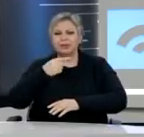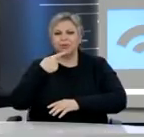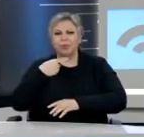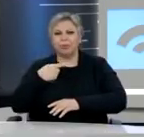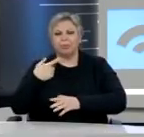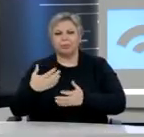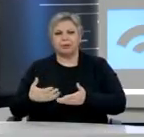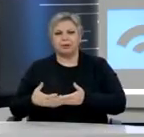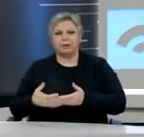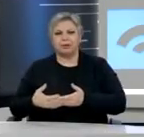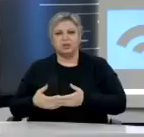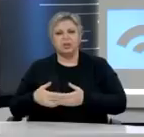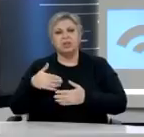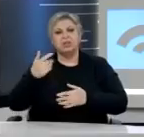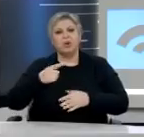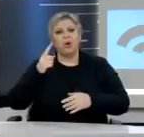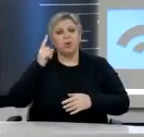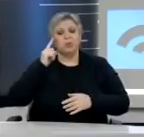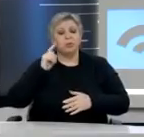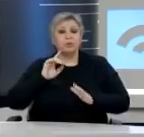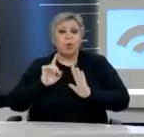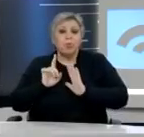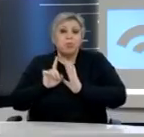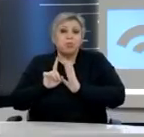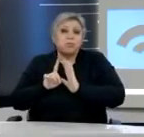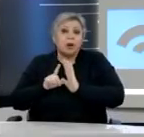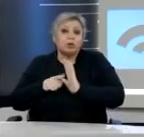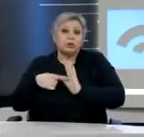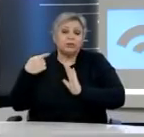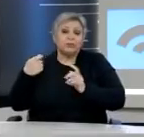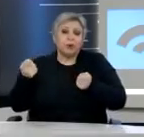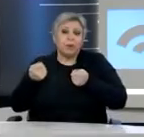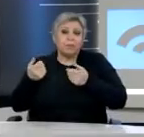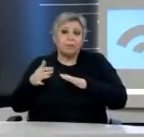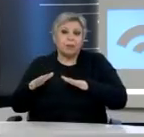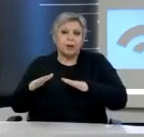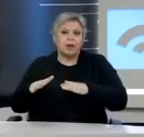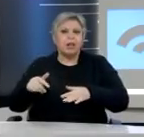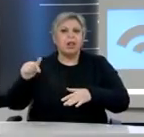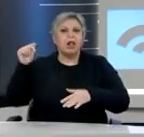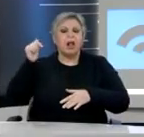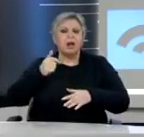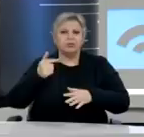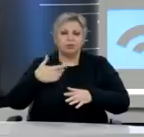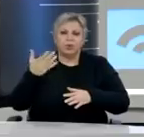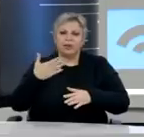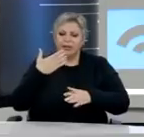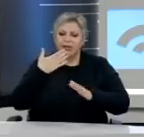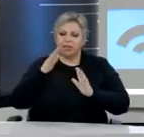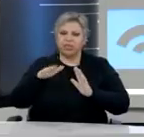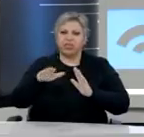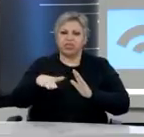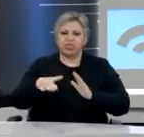Και να ρίξει, κατά την άποψή μου, σε πρωτόγνωρα βάθη το επίπεδο του κοινοβουλευτικού διαλόγου.